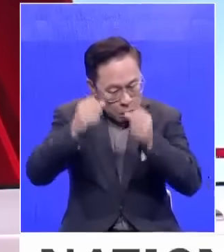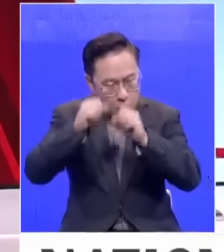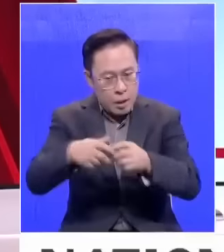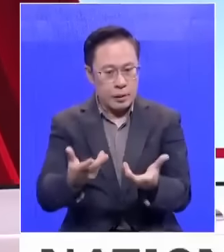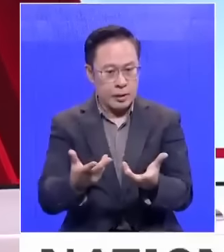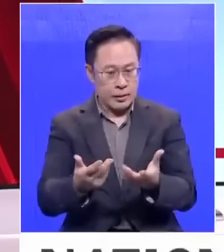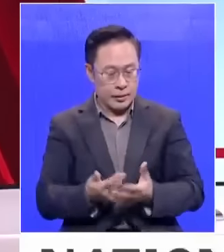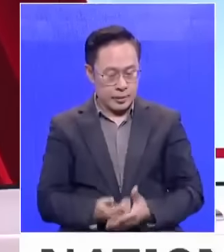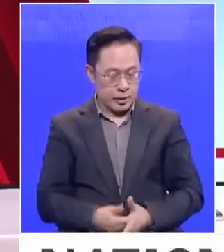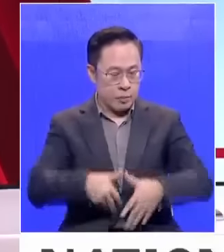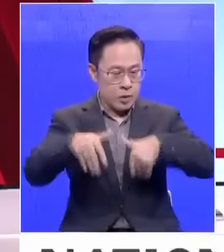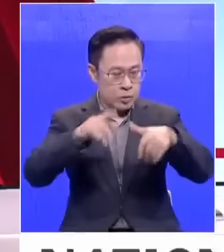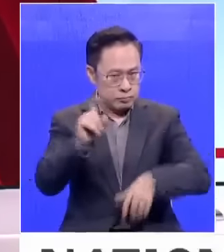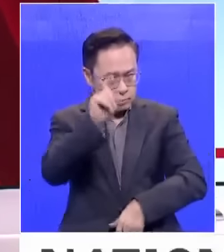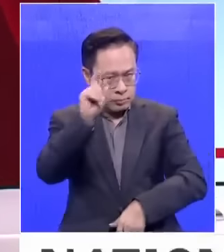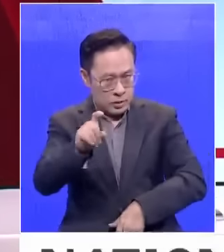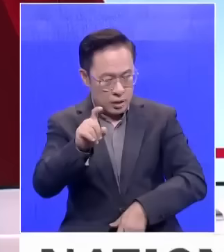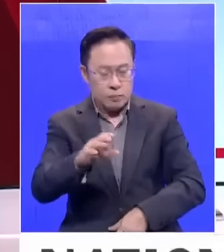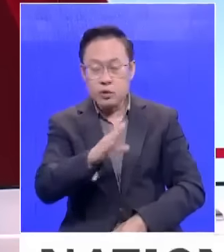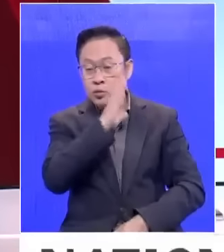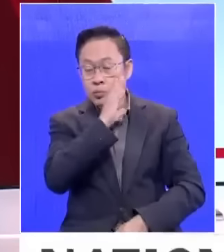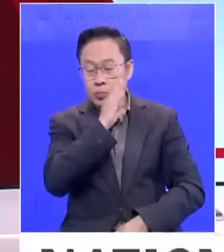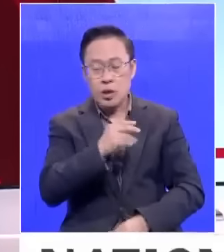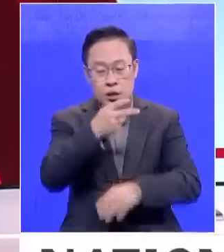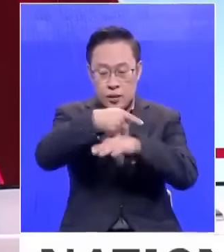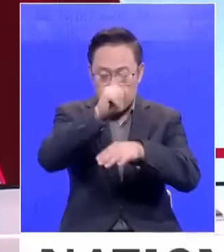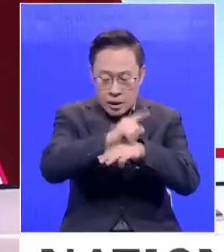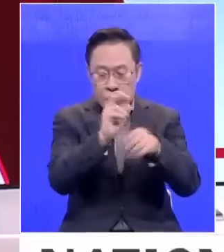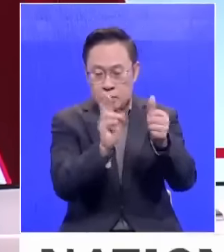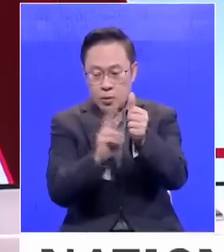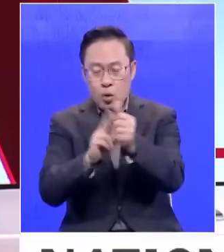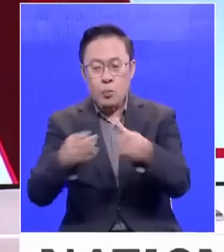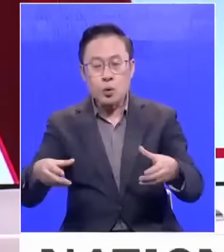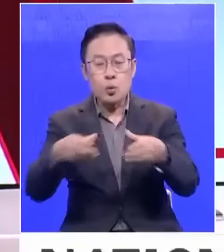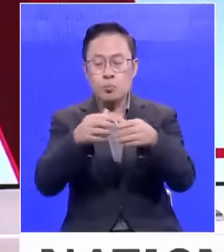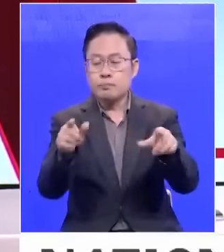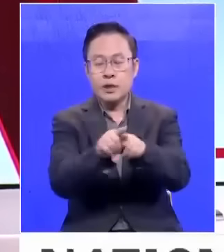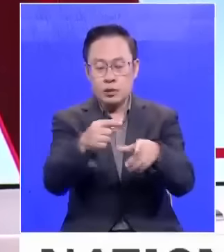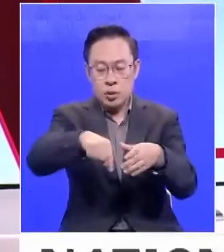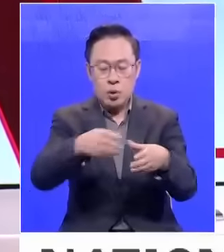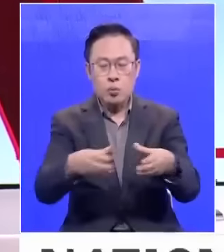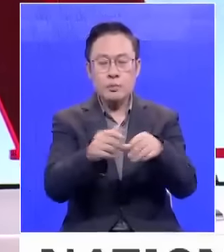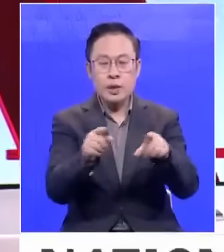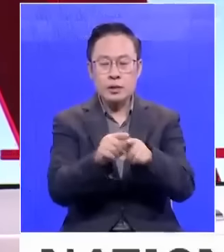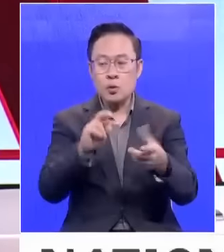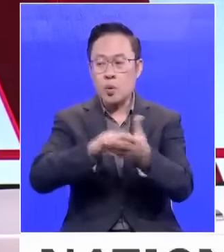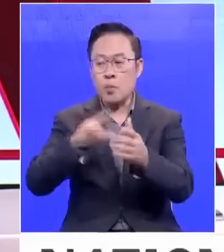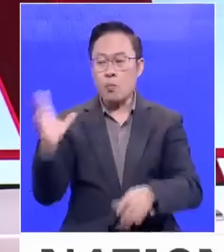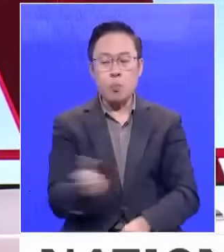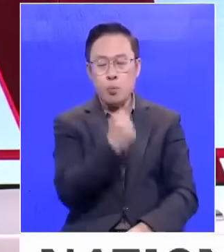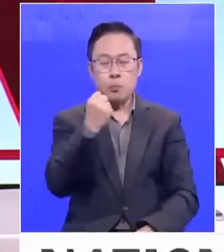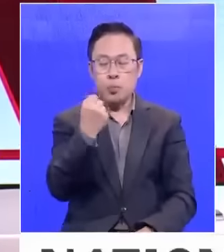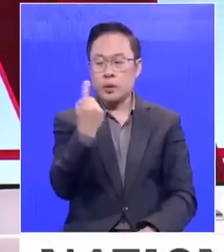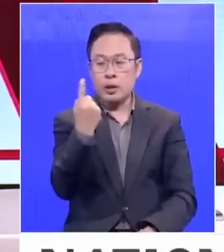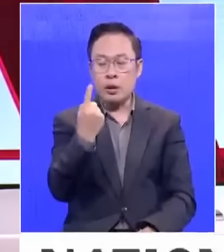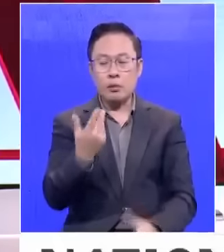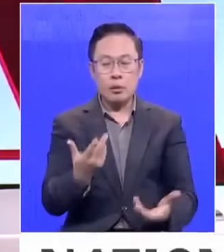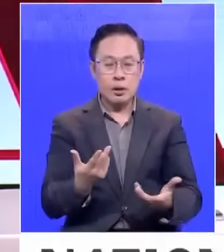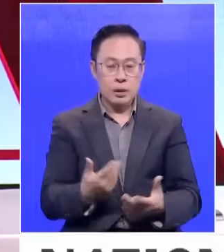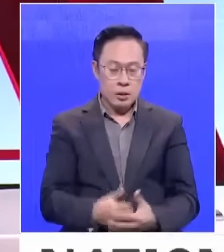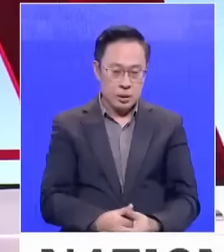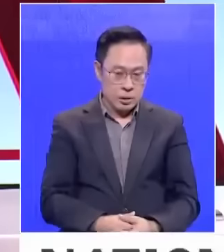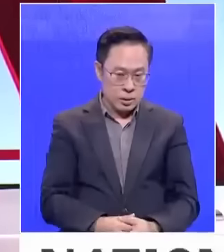แล้วก็เป็นในฝักฝ่ายเดียวกันเนี่ยมันก็เหมือนกับการถูกการเมืองอะไรอย่างไรหรือเปล่า อาจารย์บางท่าน